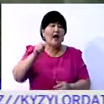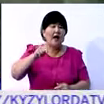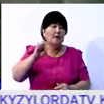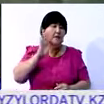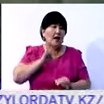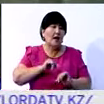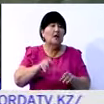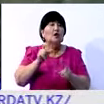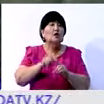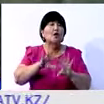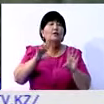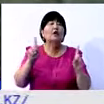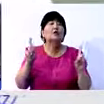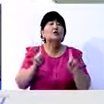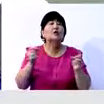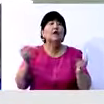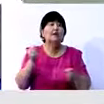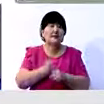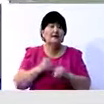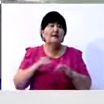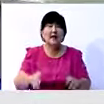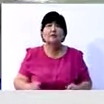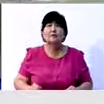орошение. Словом, надо что-то